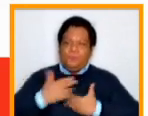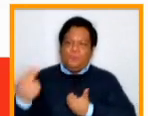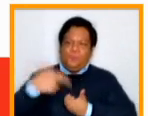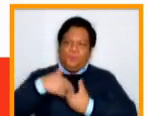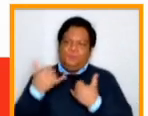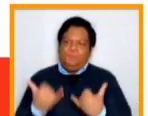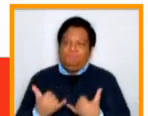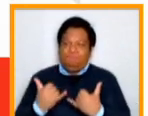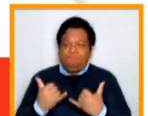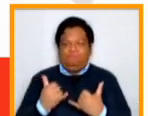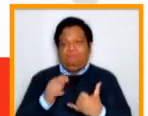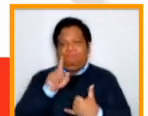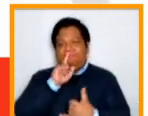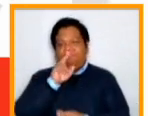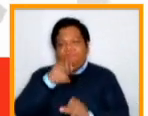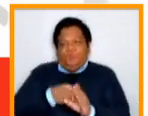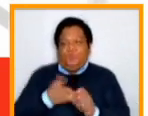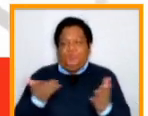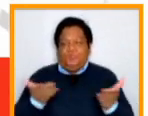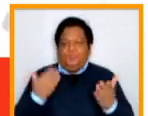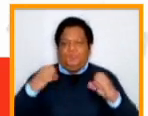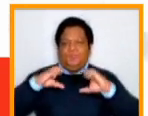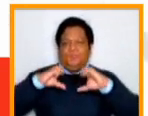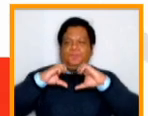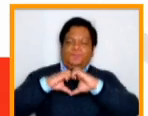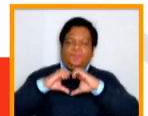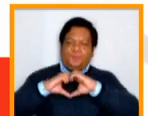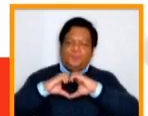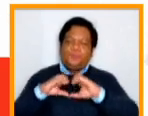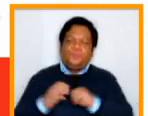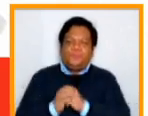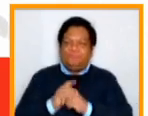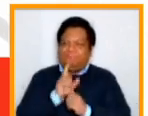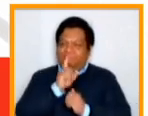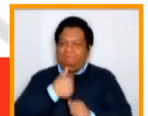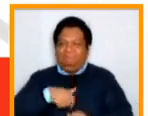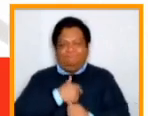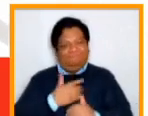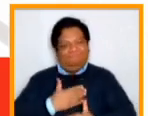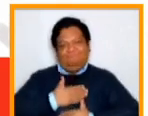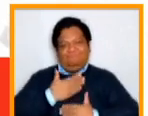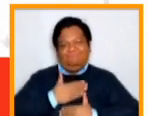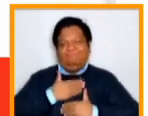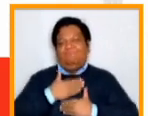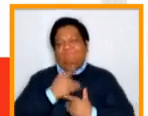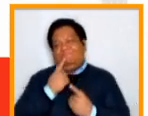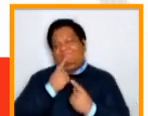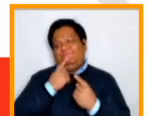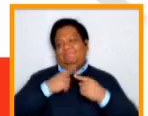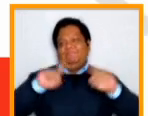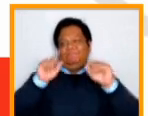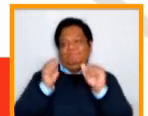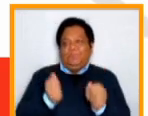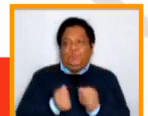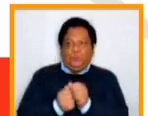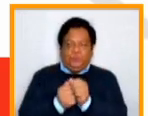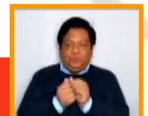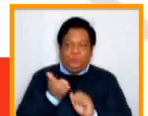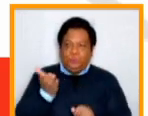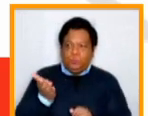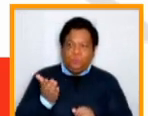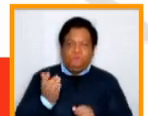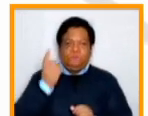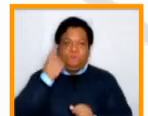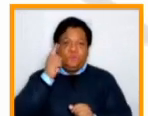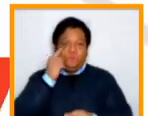a Kapuso. Ikinatutuwa namin na makakasama ka namin sa paghahatid ng